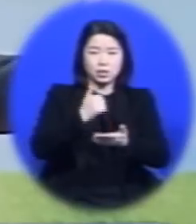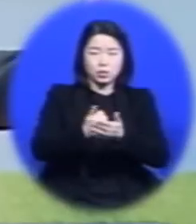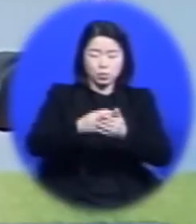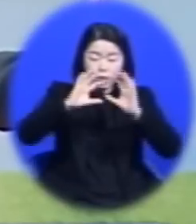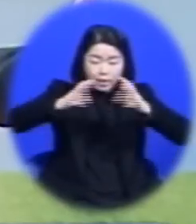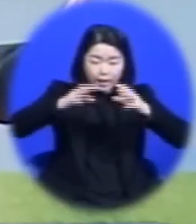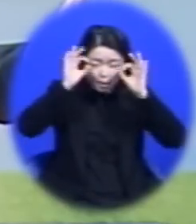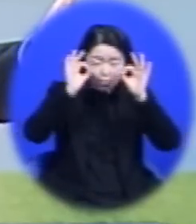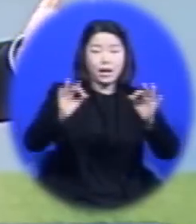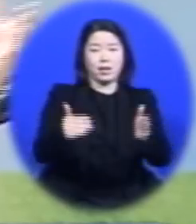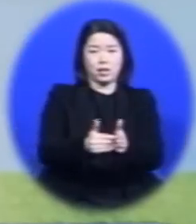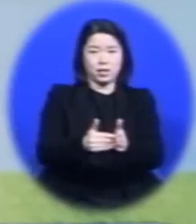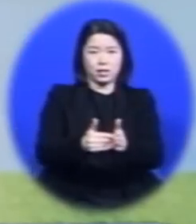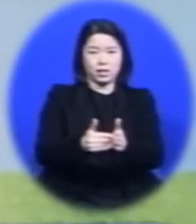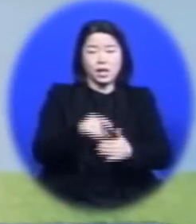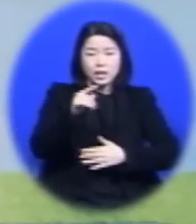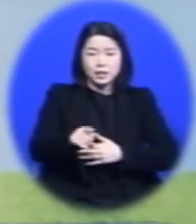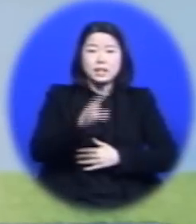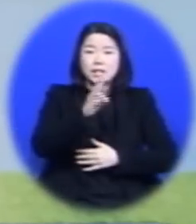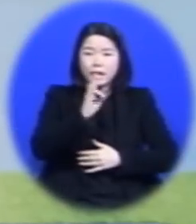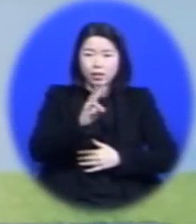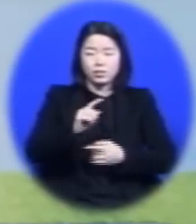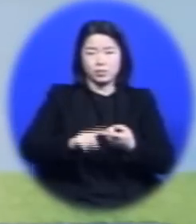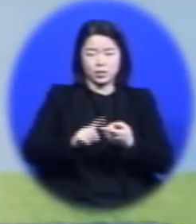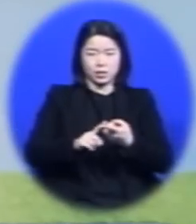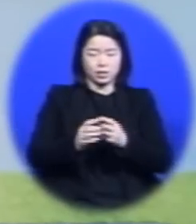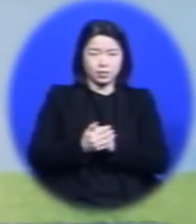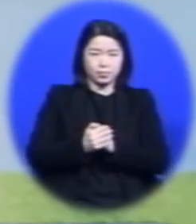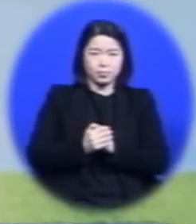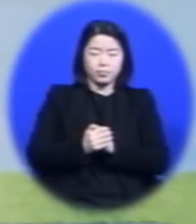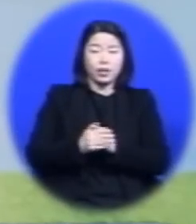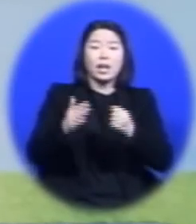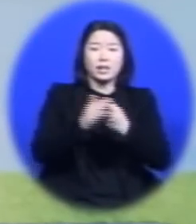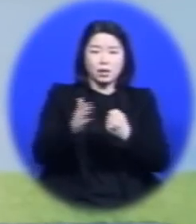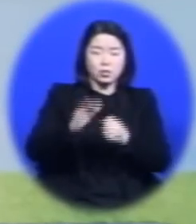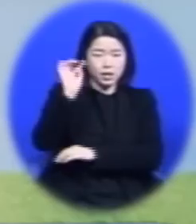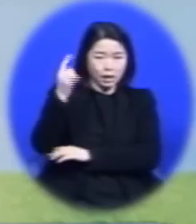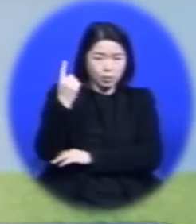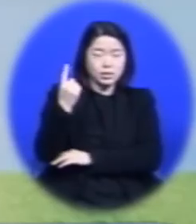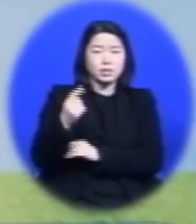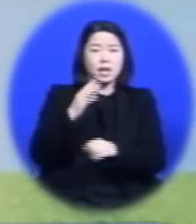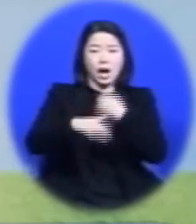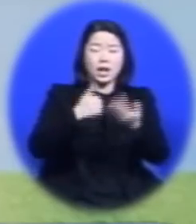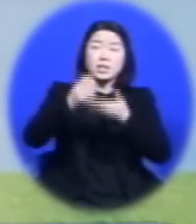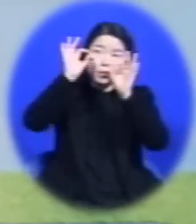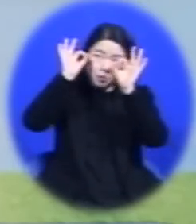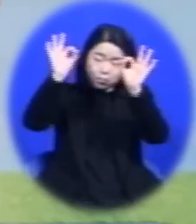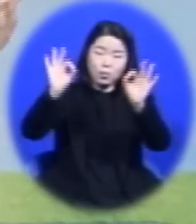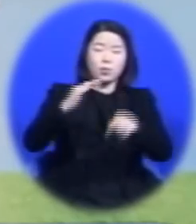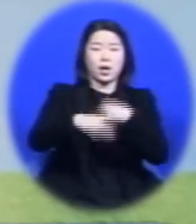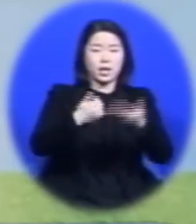본 거예요 그 예언이 그러니까 다윗은 하나님을 보고